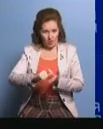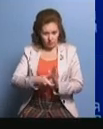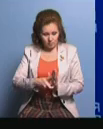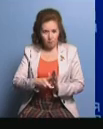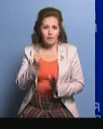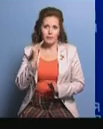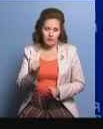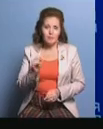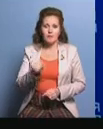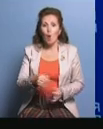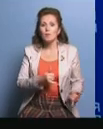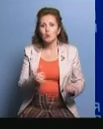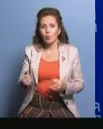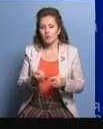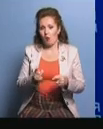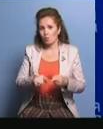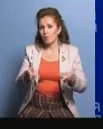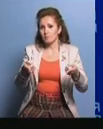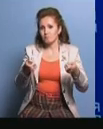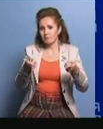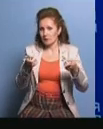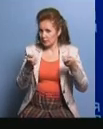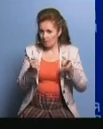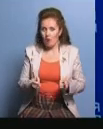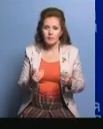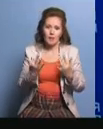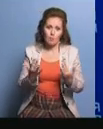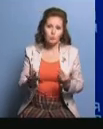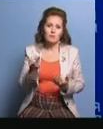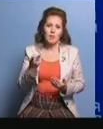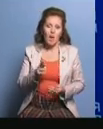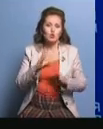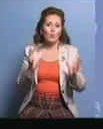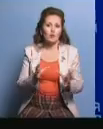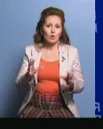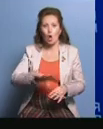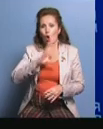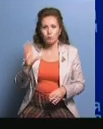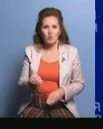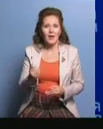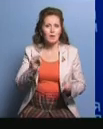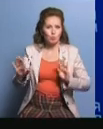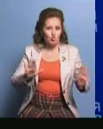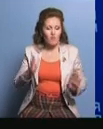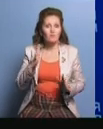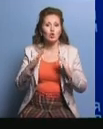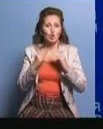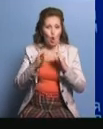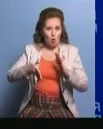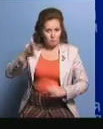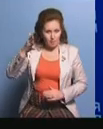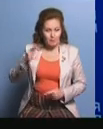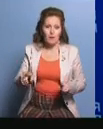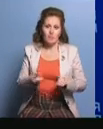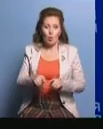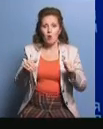те услуги, которые реально требуются для содержания общего имущества в доме. Такие решения будут приниматься в соответствии с